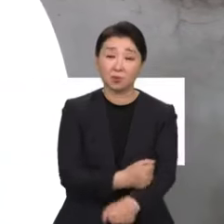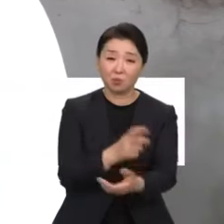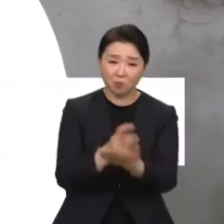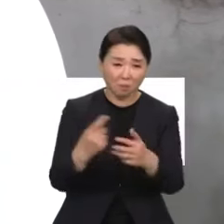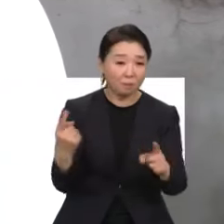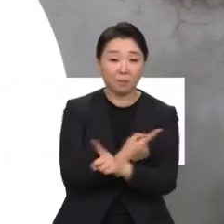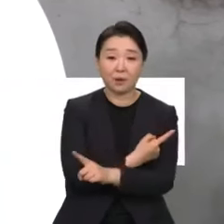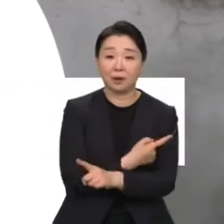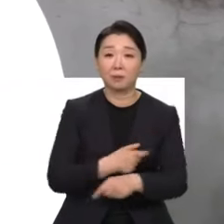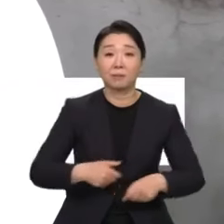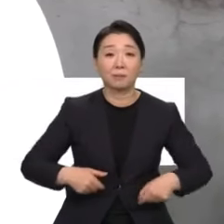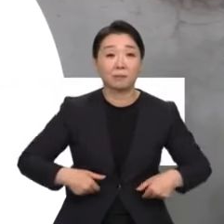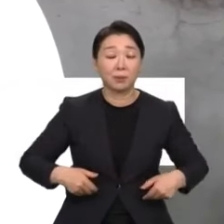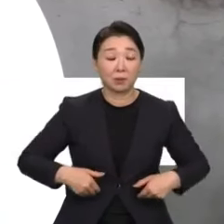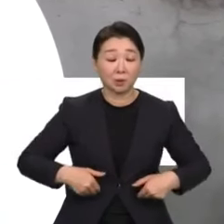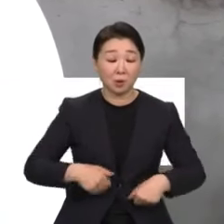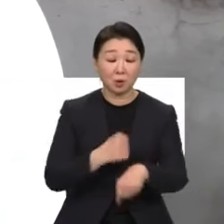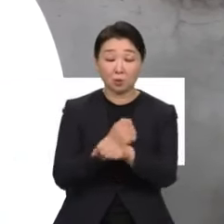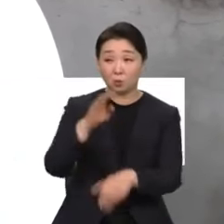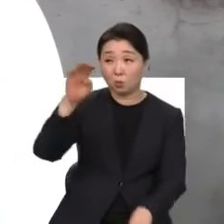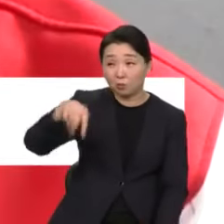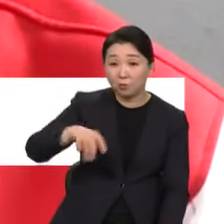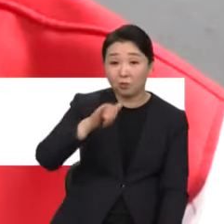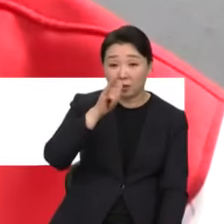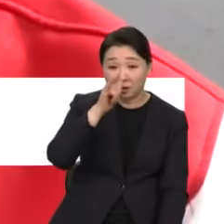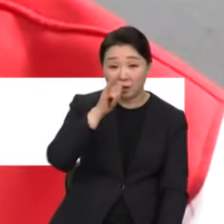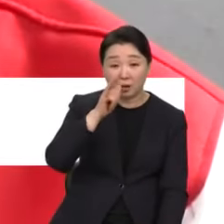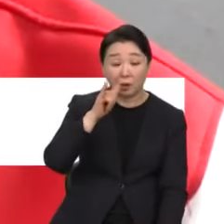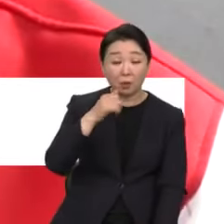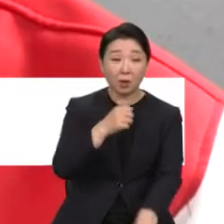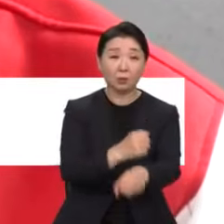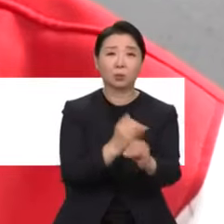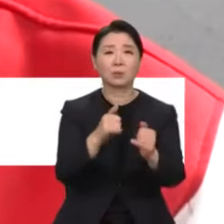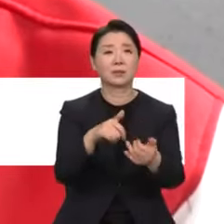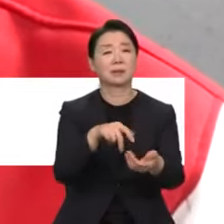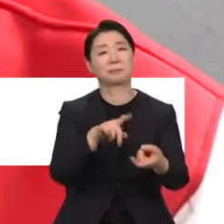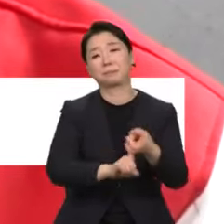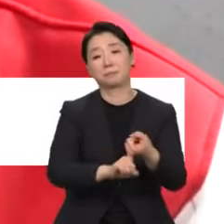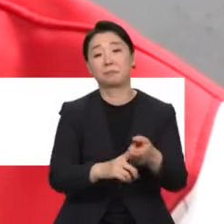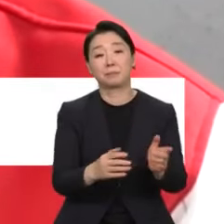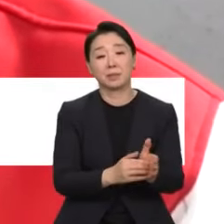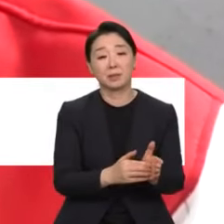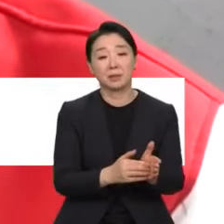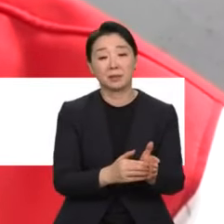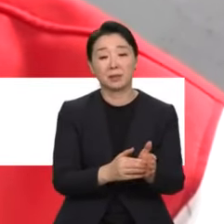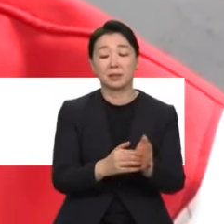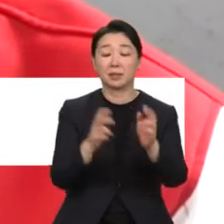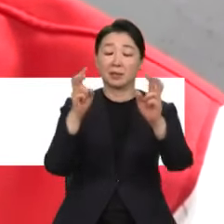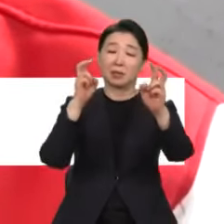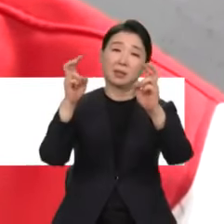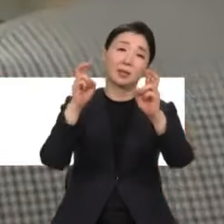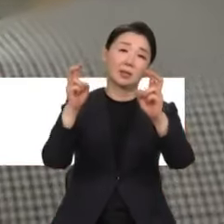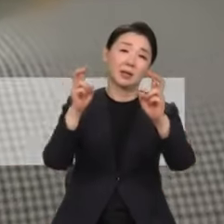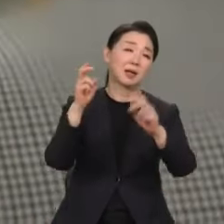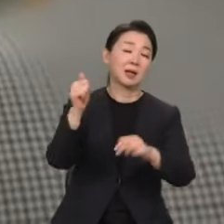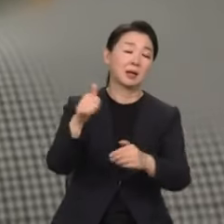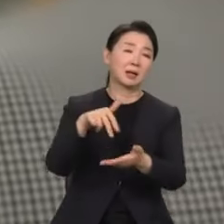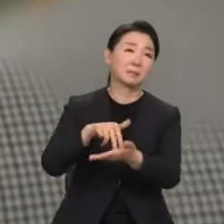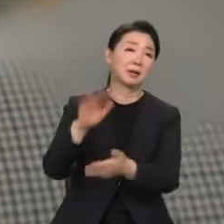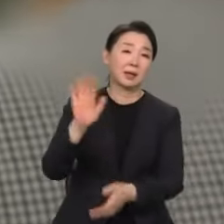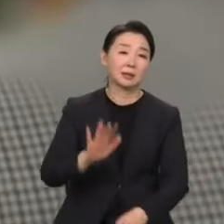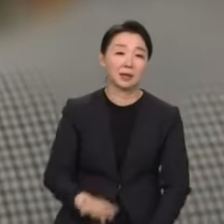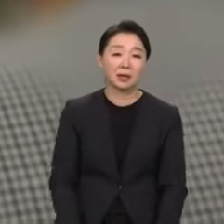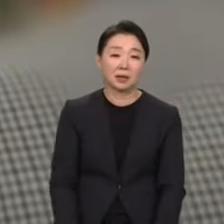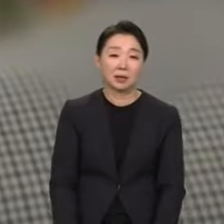바뀌어야 된다고 생각합니다. 노동부에 가면 일방적 노동자 편입니다. 사용자 편은 절대 들어주지 않습니다. 양